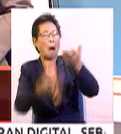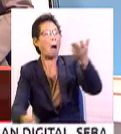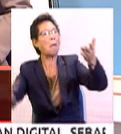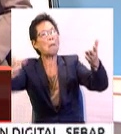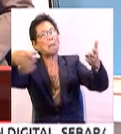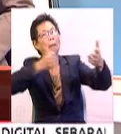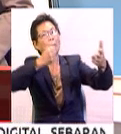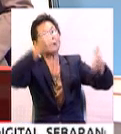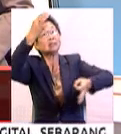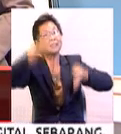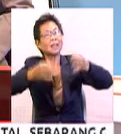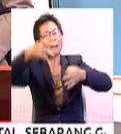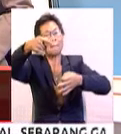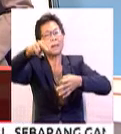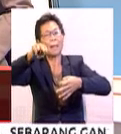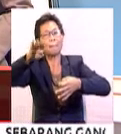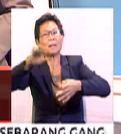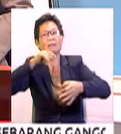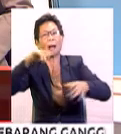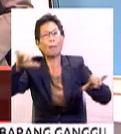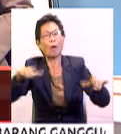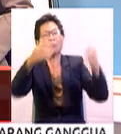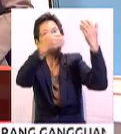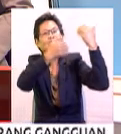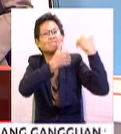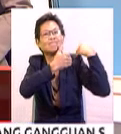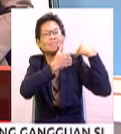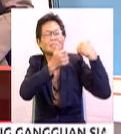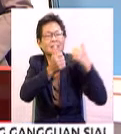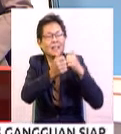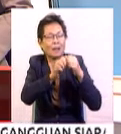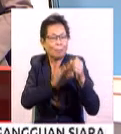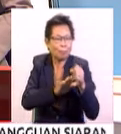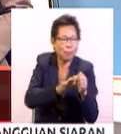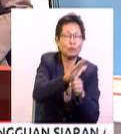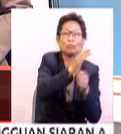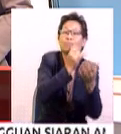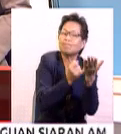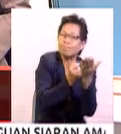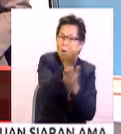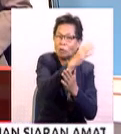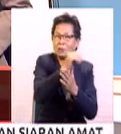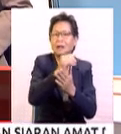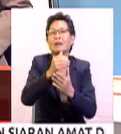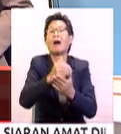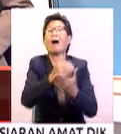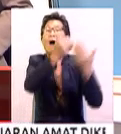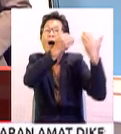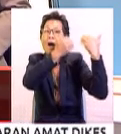dicapai sekiranya PNB tidak menjalankan tanggungjawab dengan penuh integriti dan amanah.